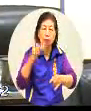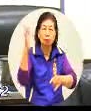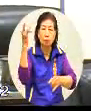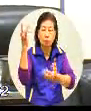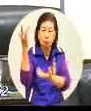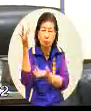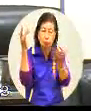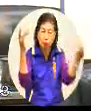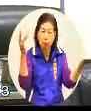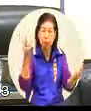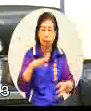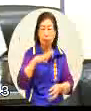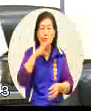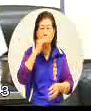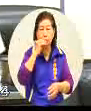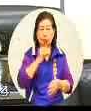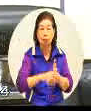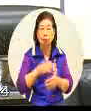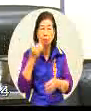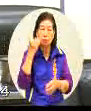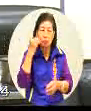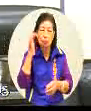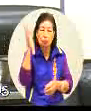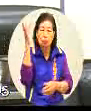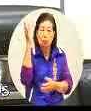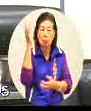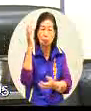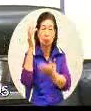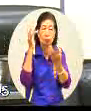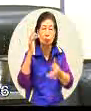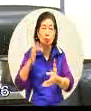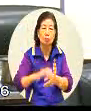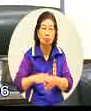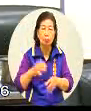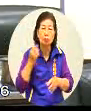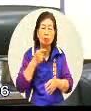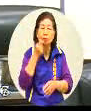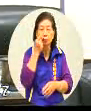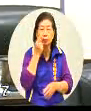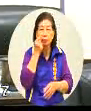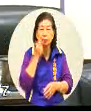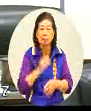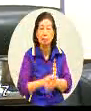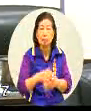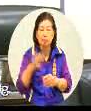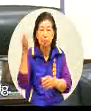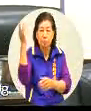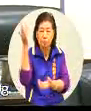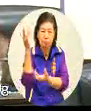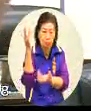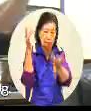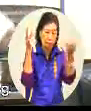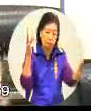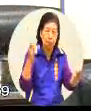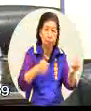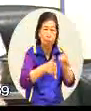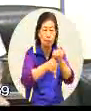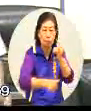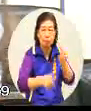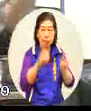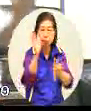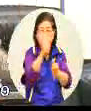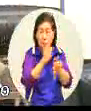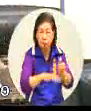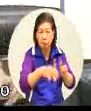啦，啊树啊来会讲话啦，我相信伊嘛爱去带。生态园区啦，因为生态园区哦，有树啊攀